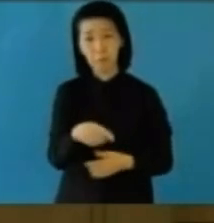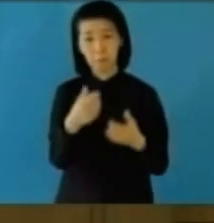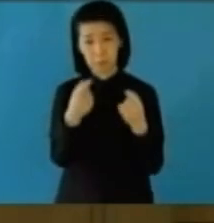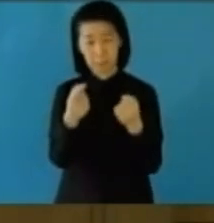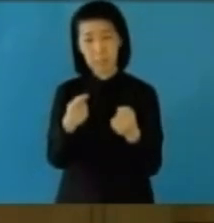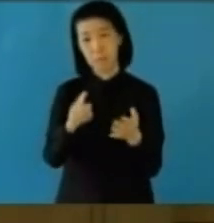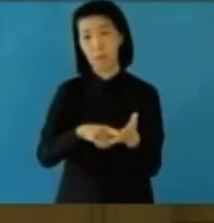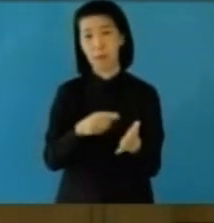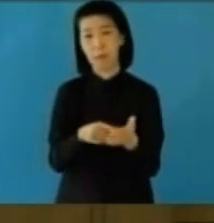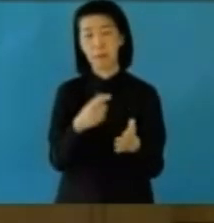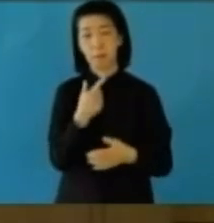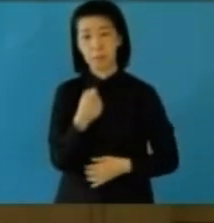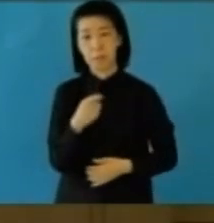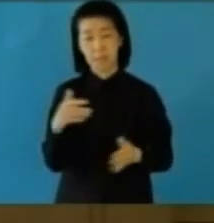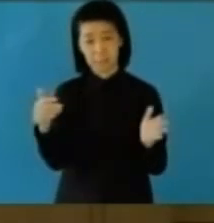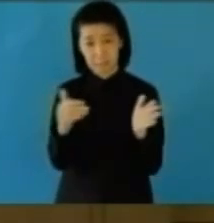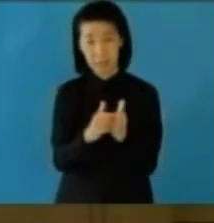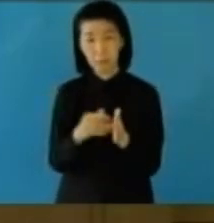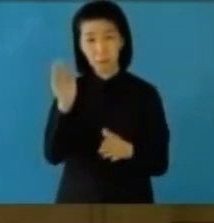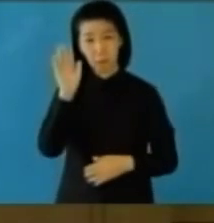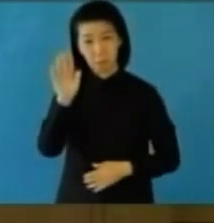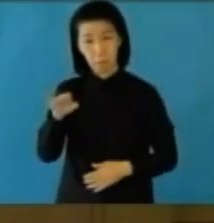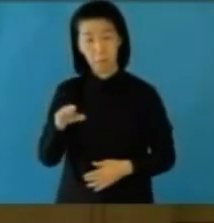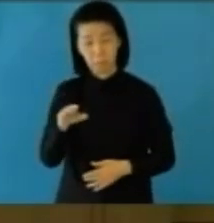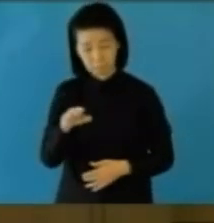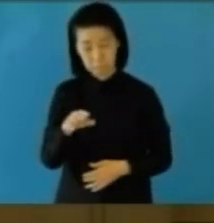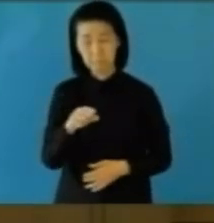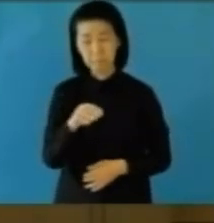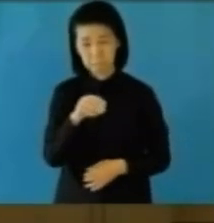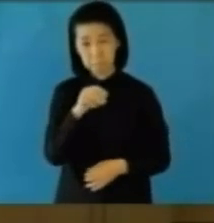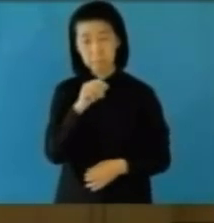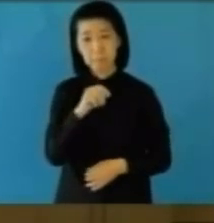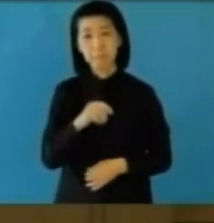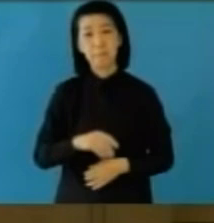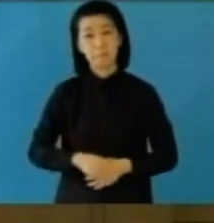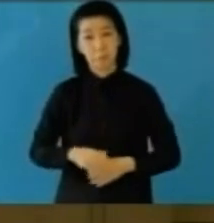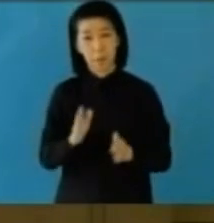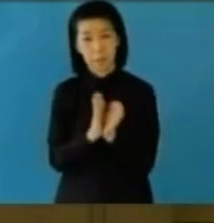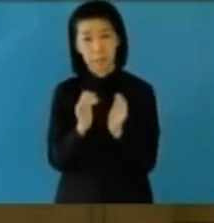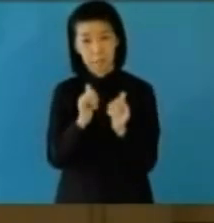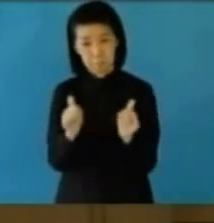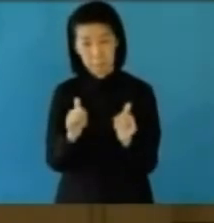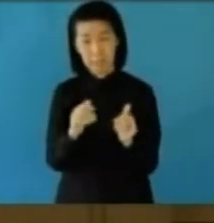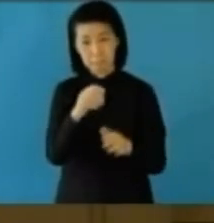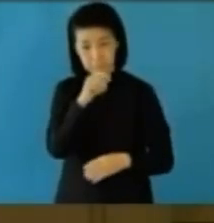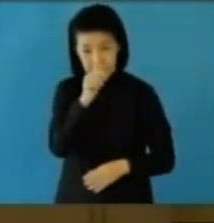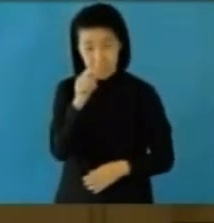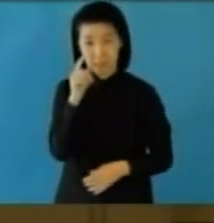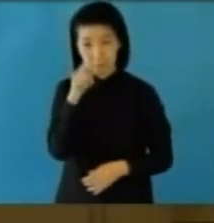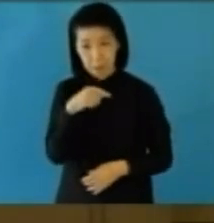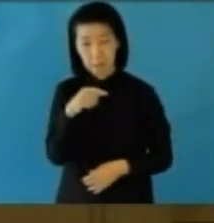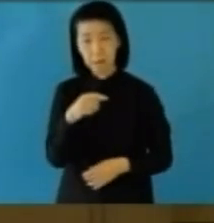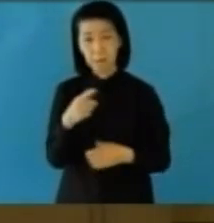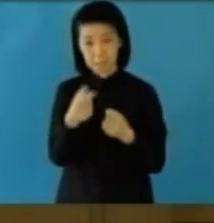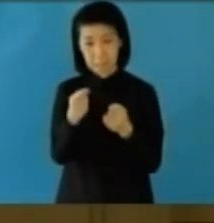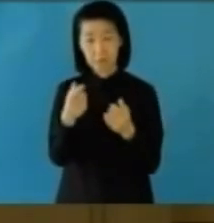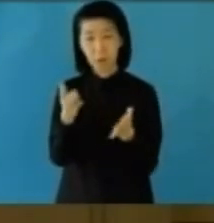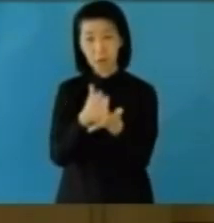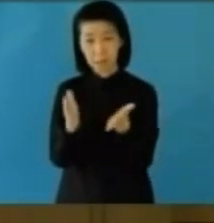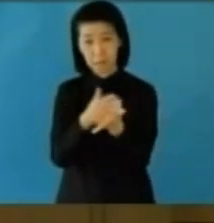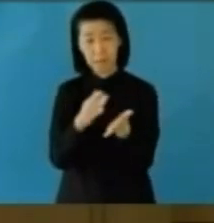思います。最後でございますけれども、今後もぜぜひで、県民感覚を忘れずに、議会活動を進めてまいります。一般質問終わります。ありがとうござい